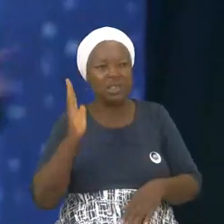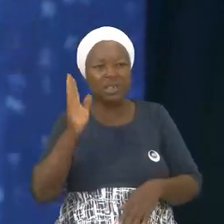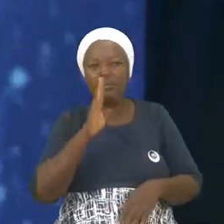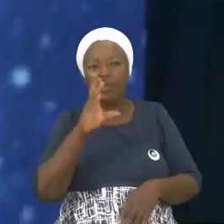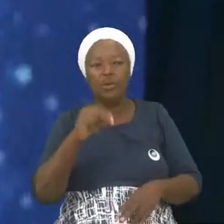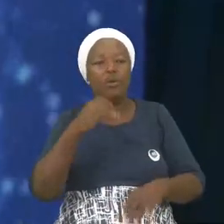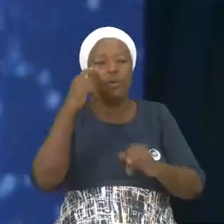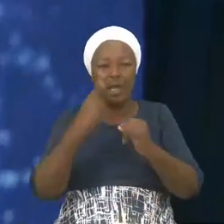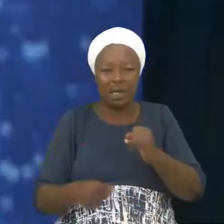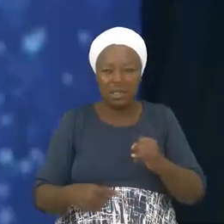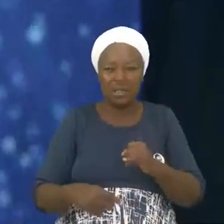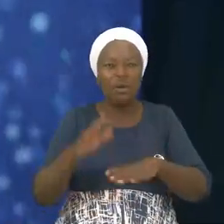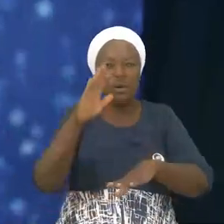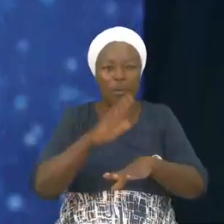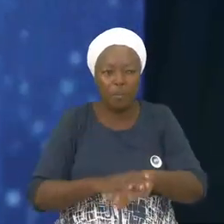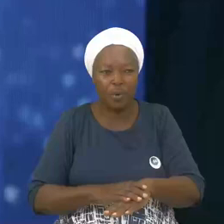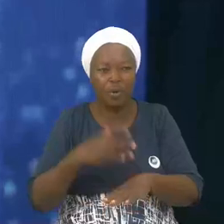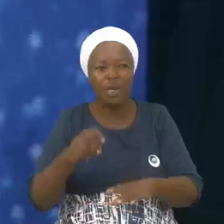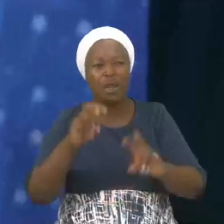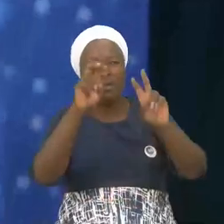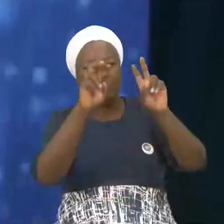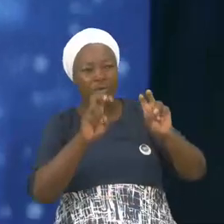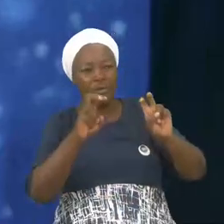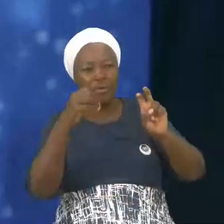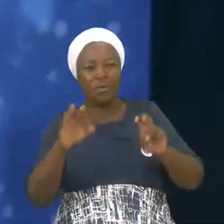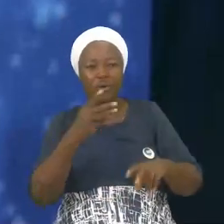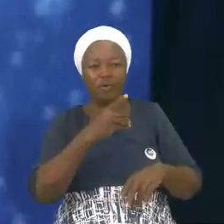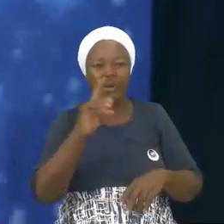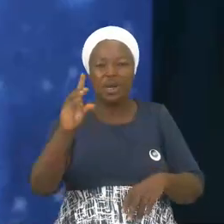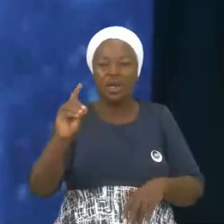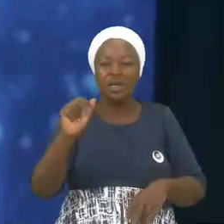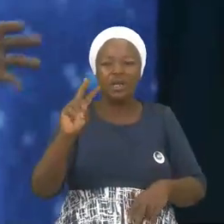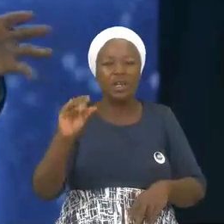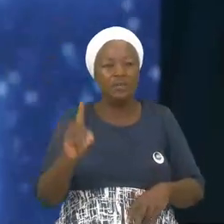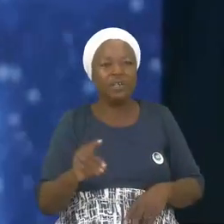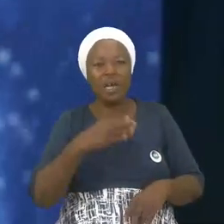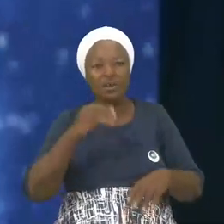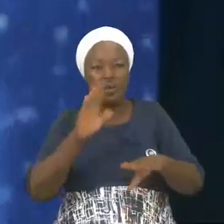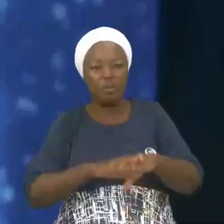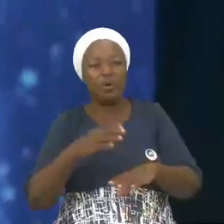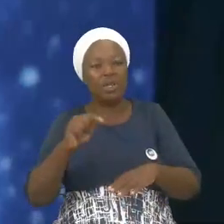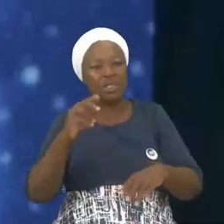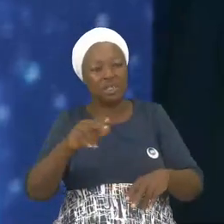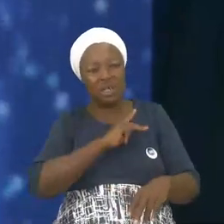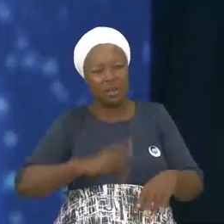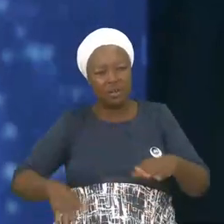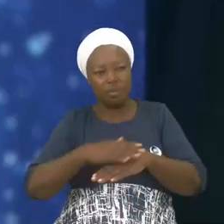l'empire de l'accroissement et une paix sans fin au trône de David et à son royaume.